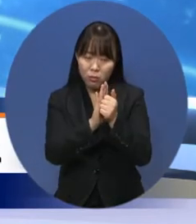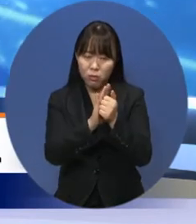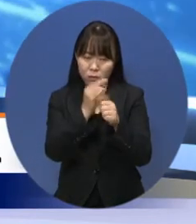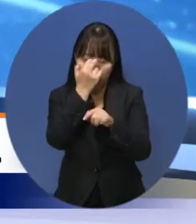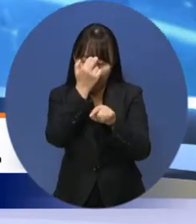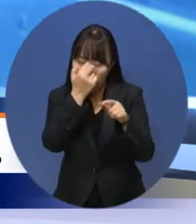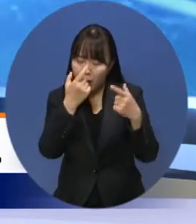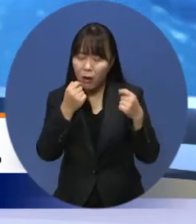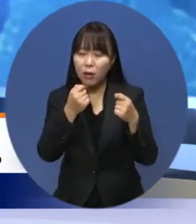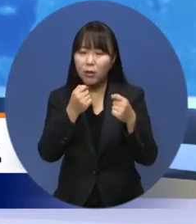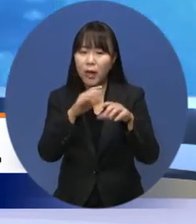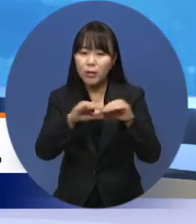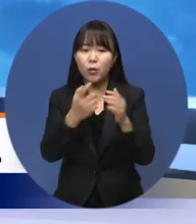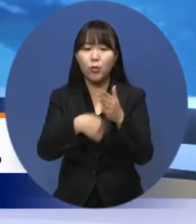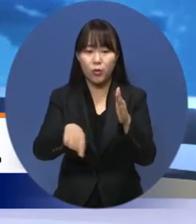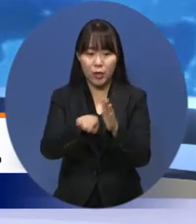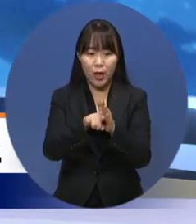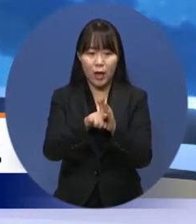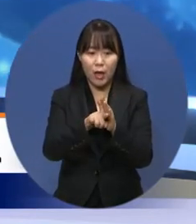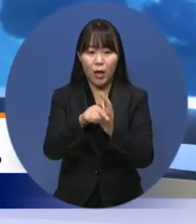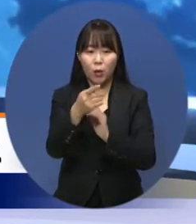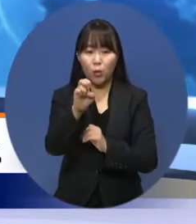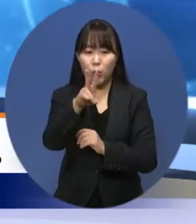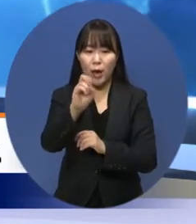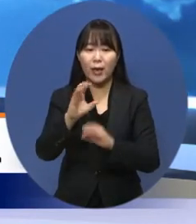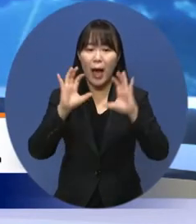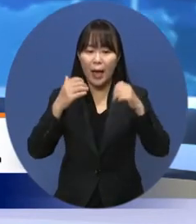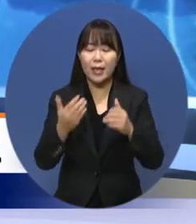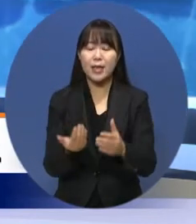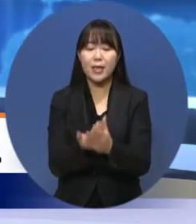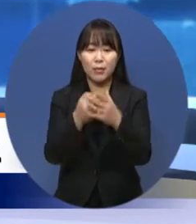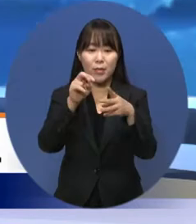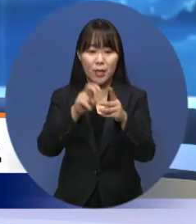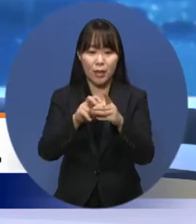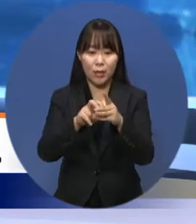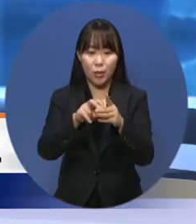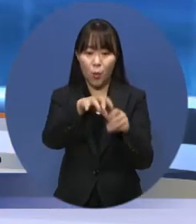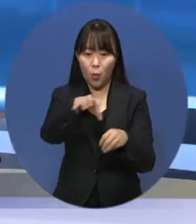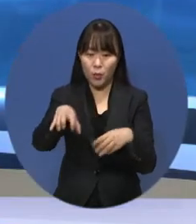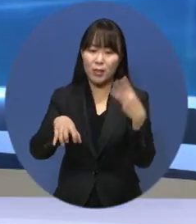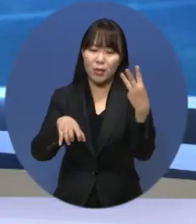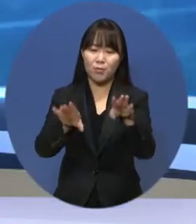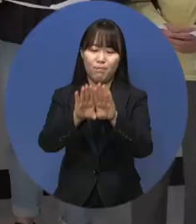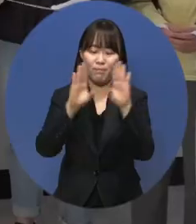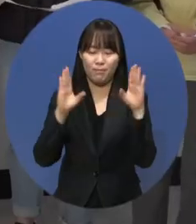해소를 위한 광양 아이 키움 센터 3곳이 추가로 문을 열었습니다